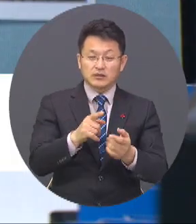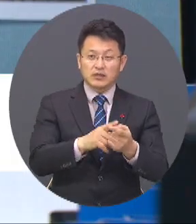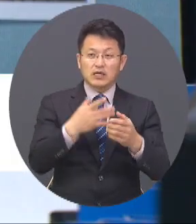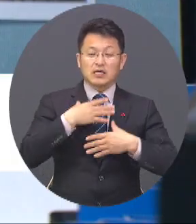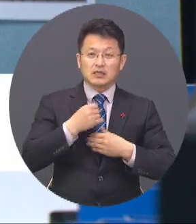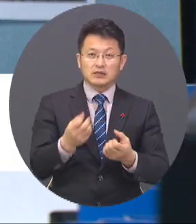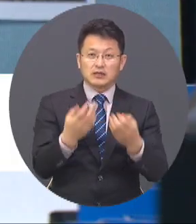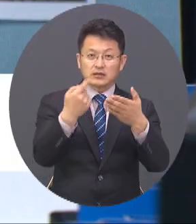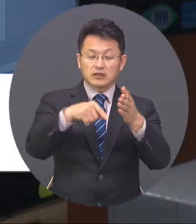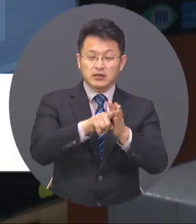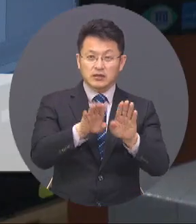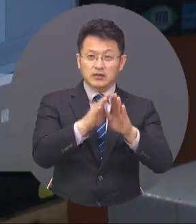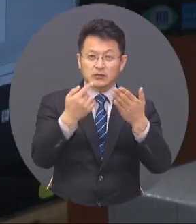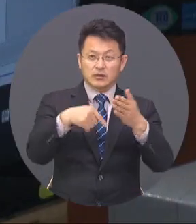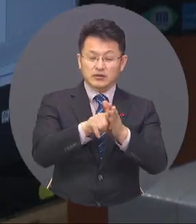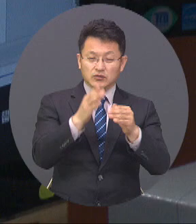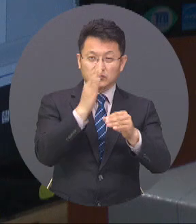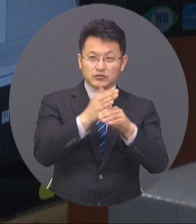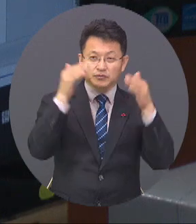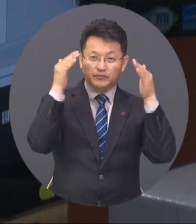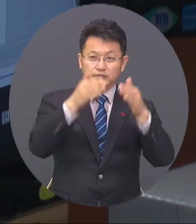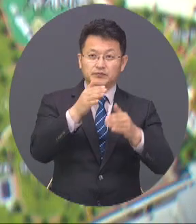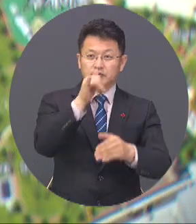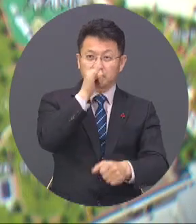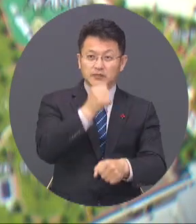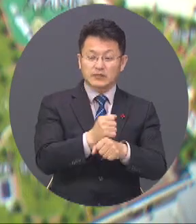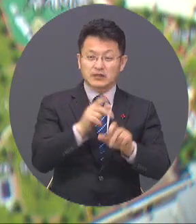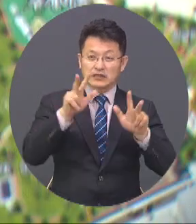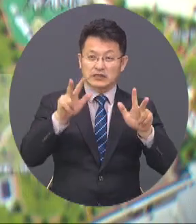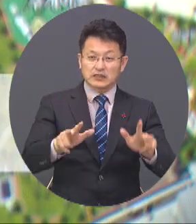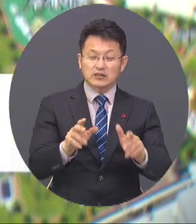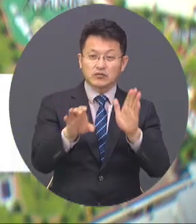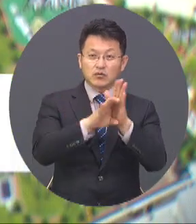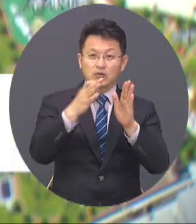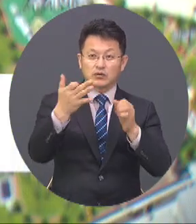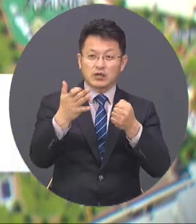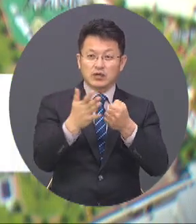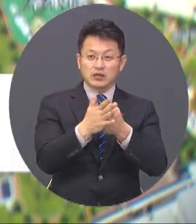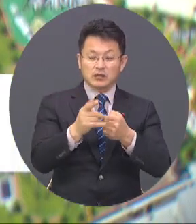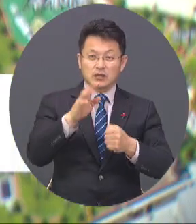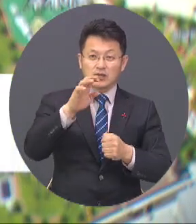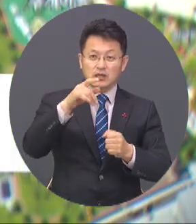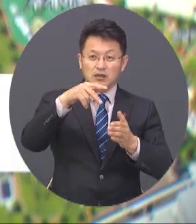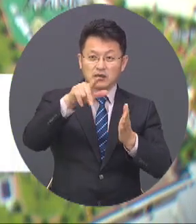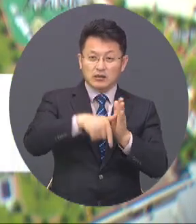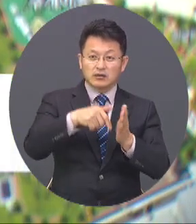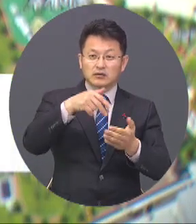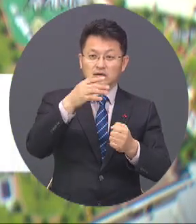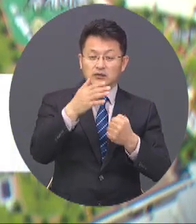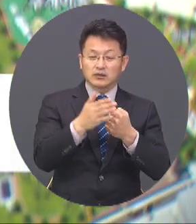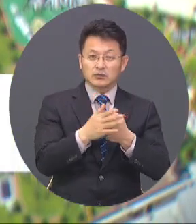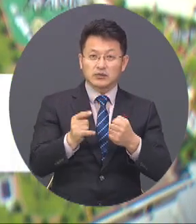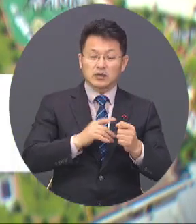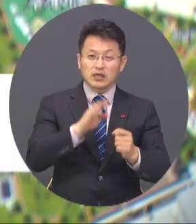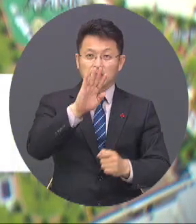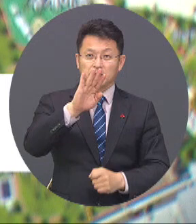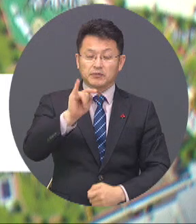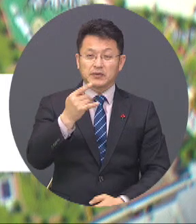행사 개최 중점을 두고 있습니다 지금 크론 알고 편대 맥 상황이 때문에